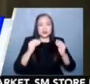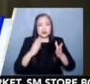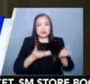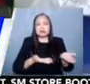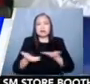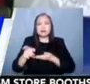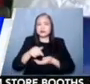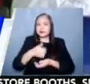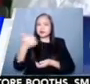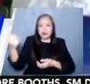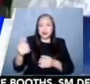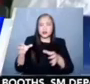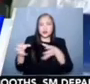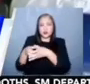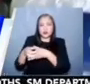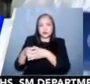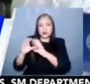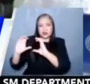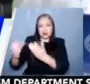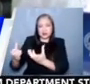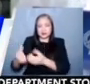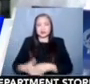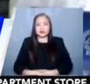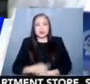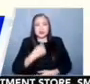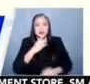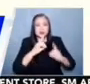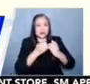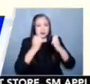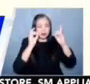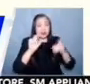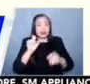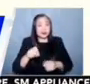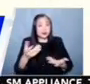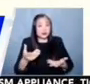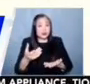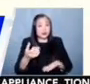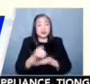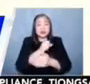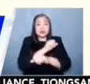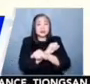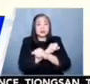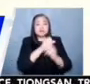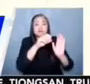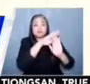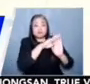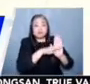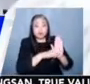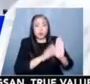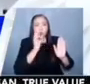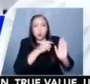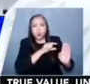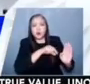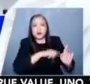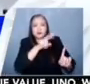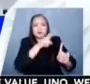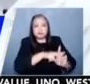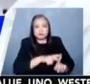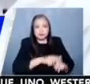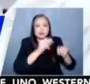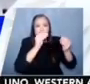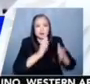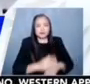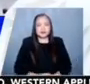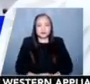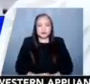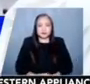section sabi ng DepEd dapat kukunin ng sub sa listahan nila ng qualified applicants 2,000 nga naka